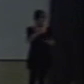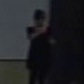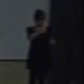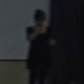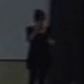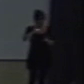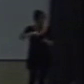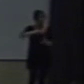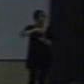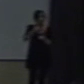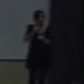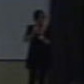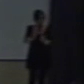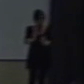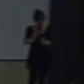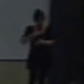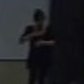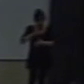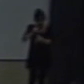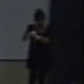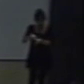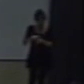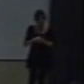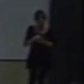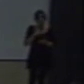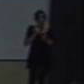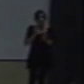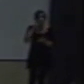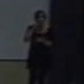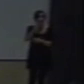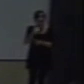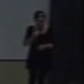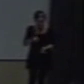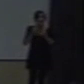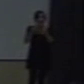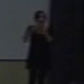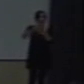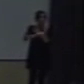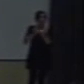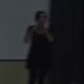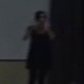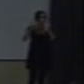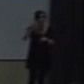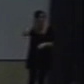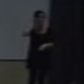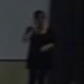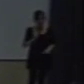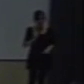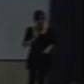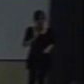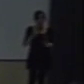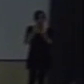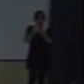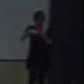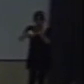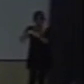informatiu, jo penso que es fa des del punt de vista que és preocupant, com si és un 13, és un 13, de joves ni estudien